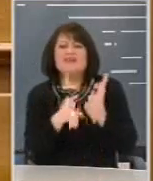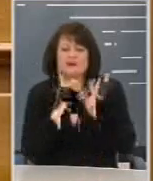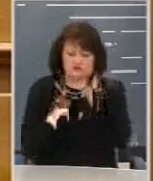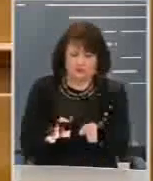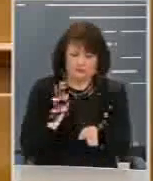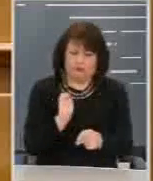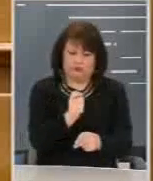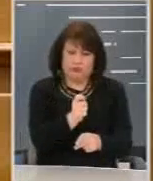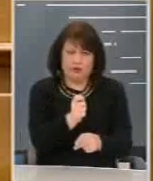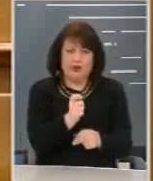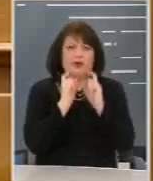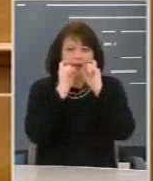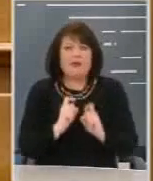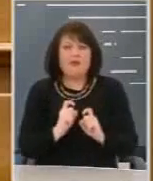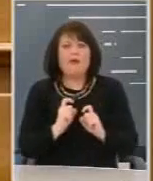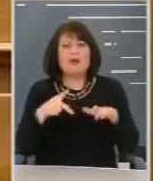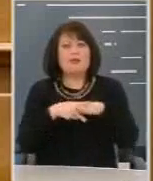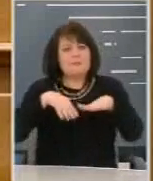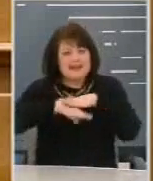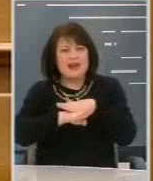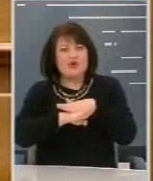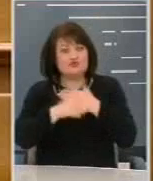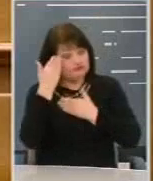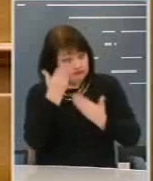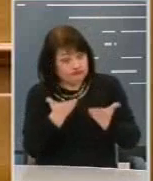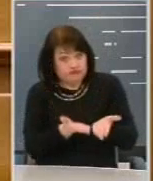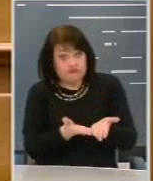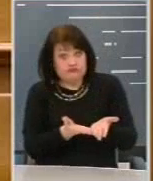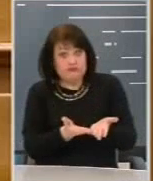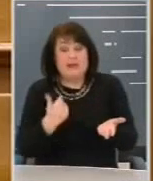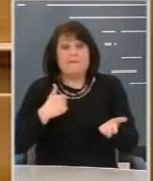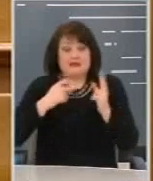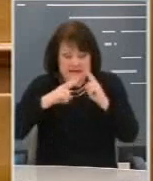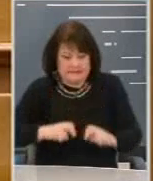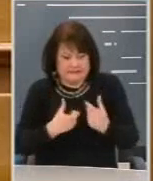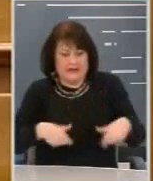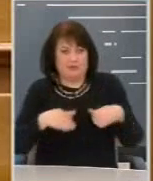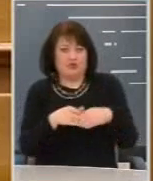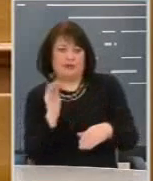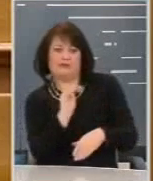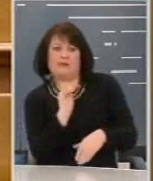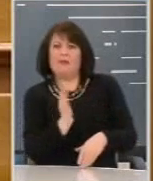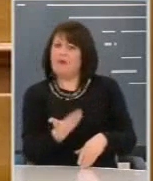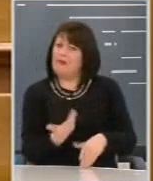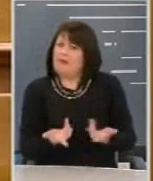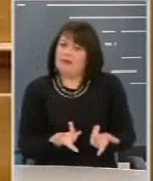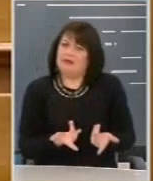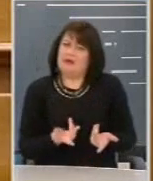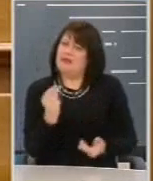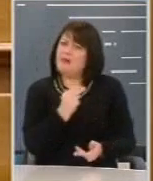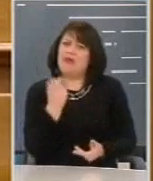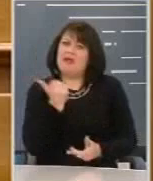τράπεζα. Αναγκάστηκε η Τράπεζα Πυρός και προς τιμήν της. Αλλά η εξεταστική μας έκανε αυτό. Ήτανε ο μοχλός πίεσης, ο πολιτικός